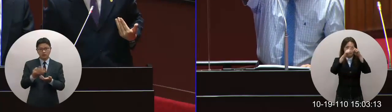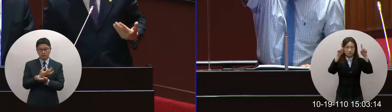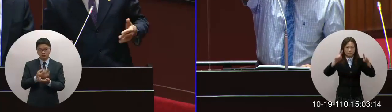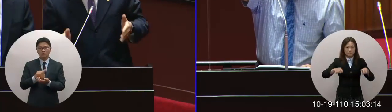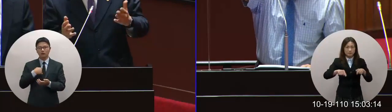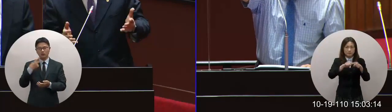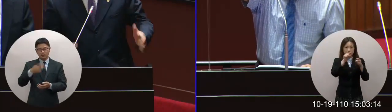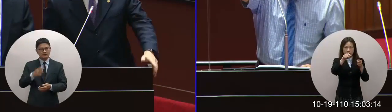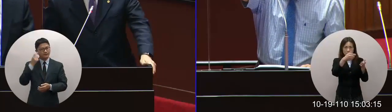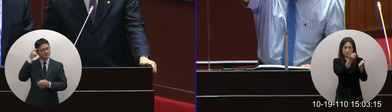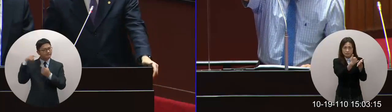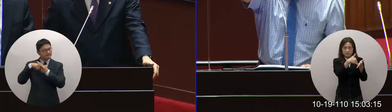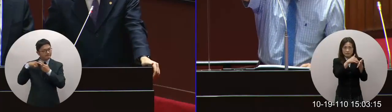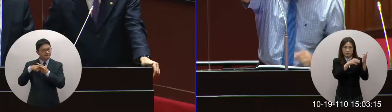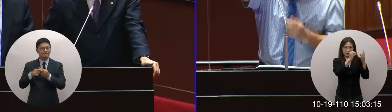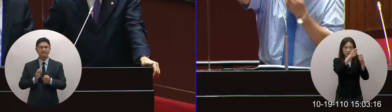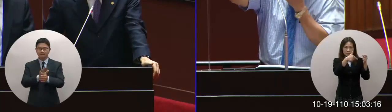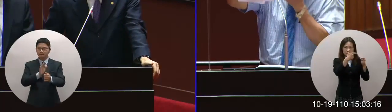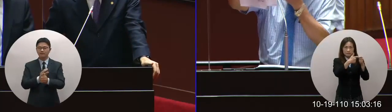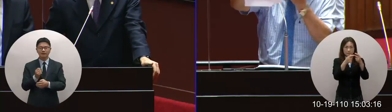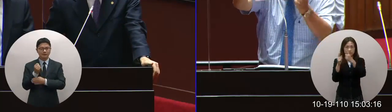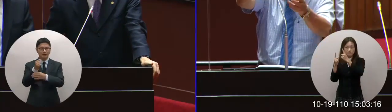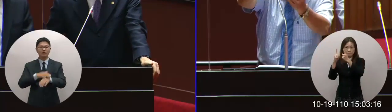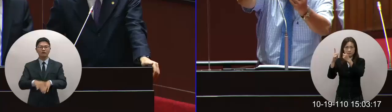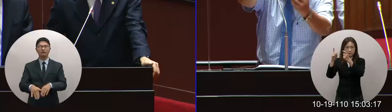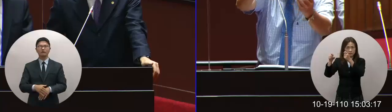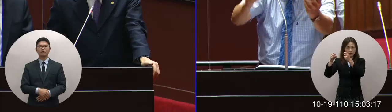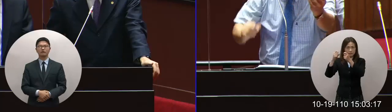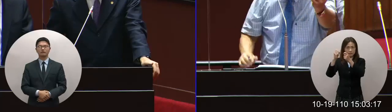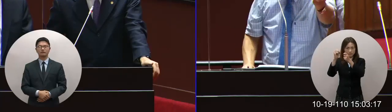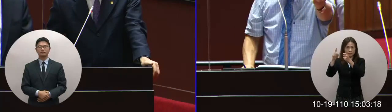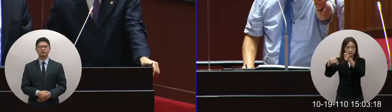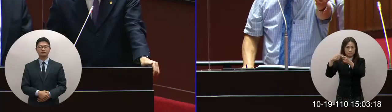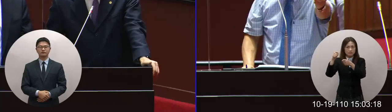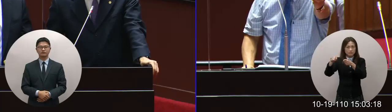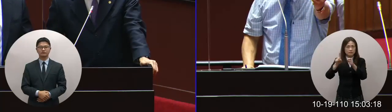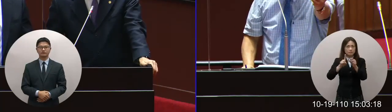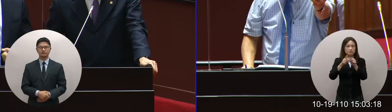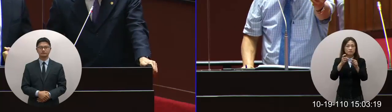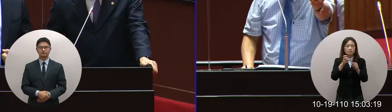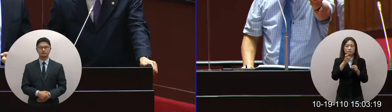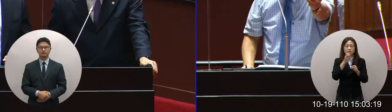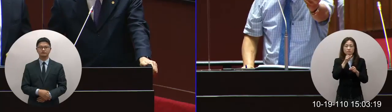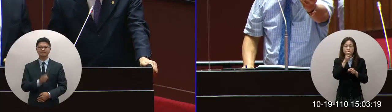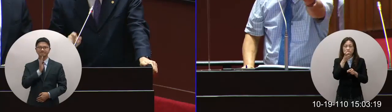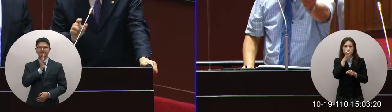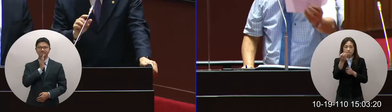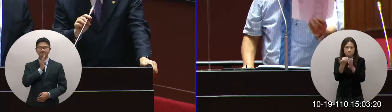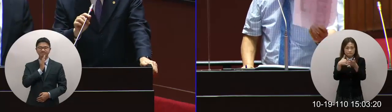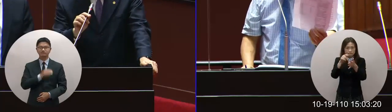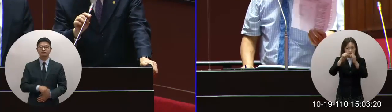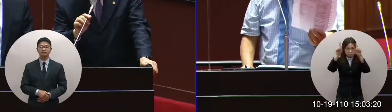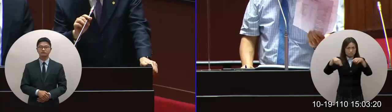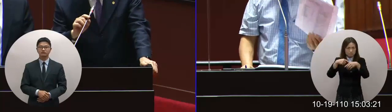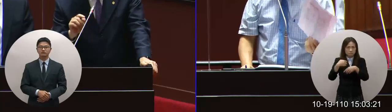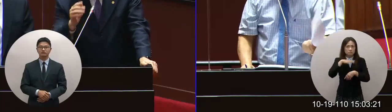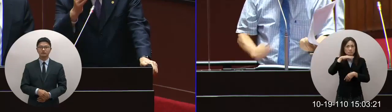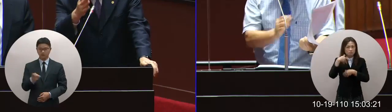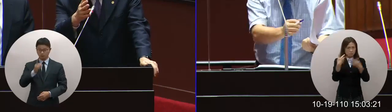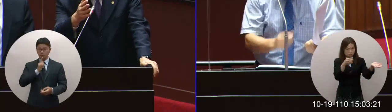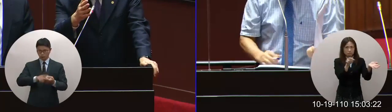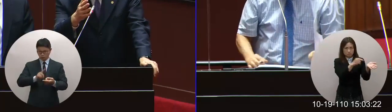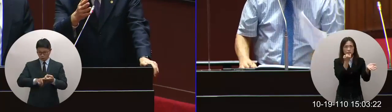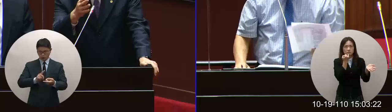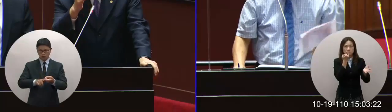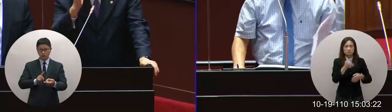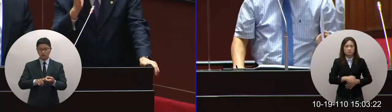持，啊， 啊，咱来做。106、110哈，我这里有。中央的预算书啊， 是啦，是 资料，我等一下可以给你啊。 那不对，不对，我